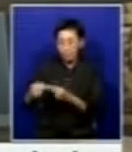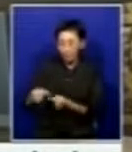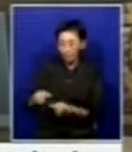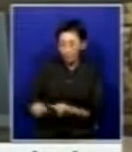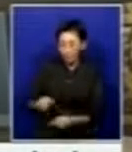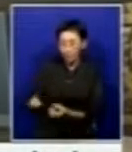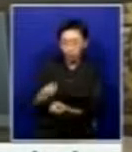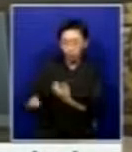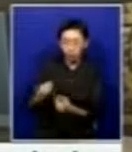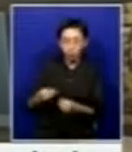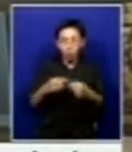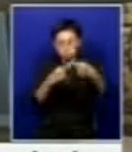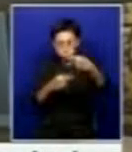คือ